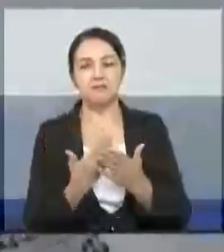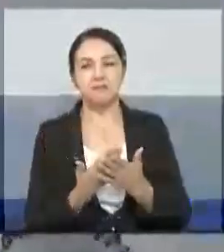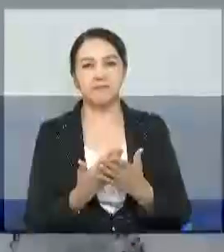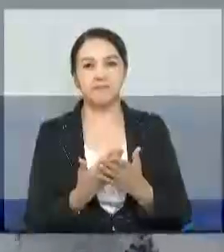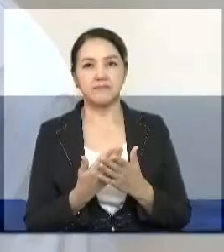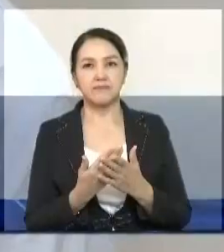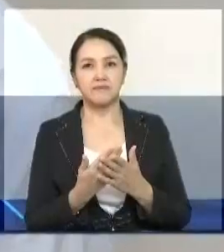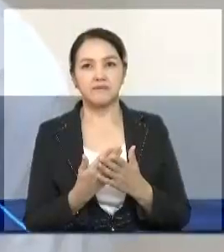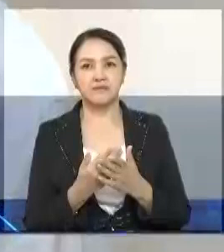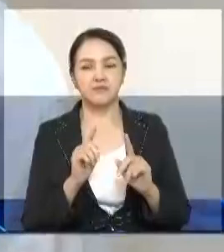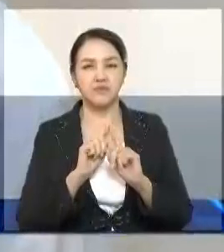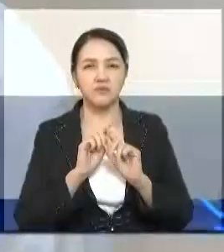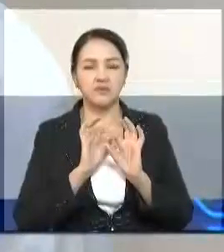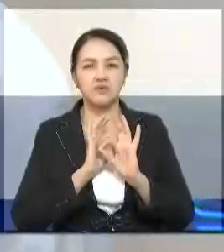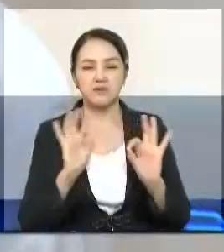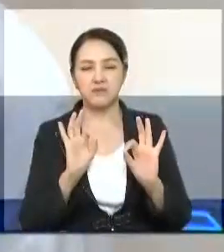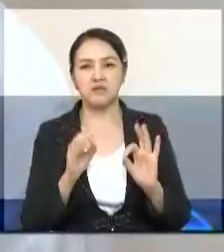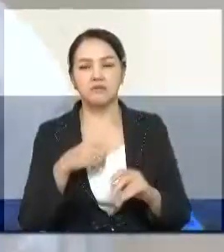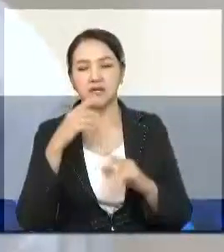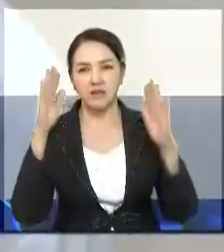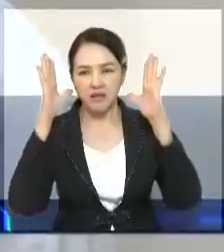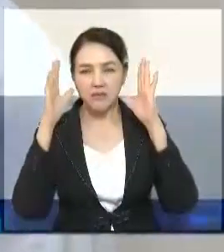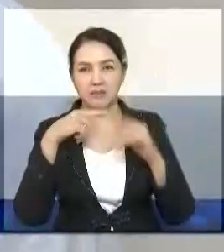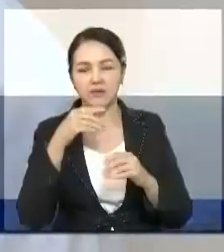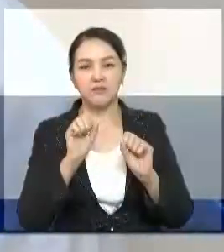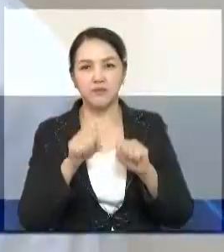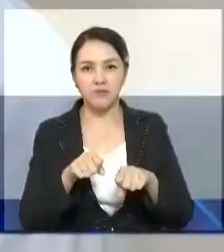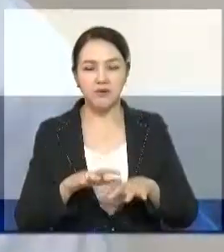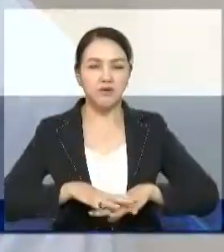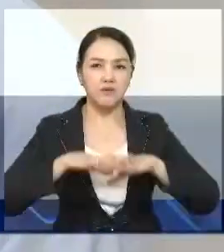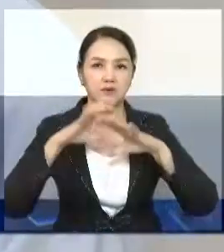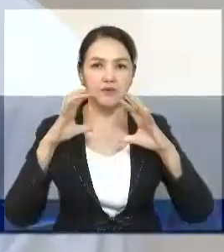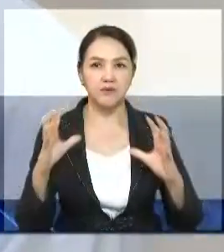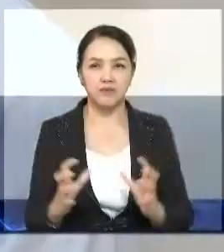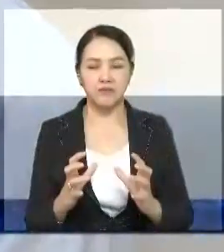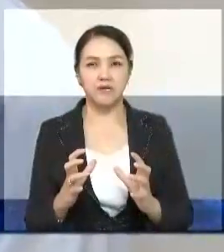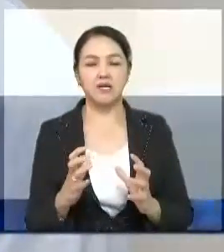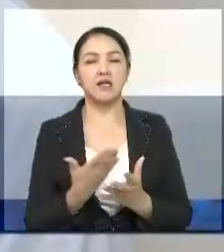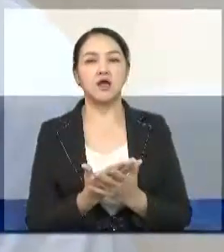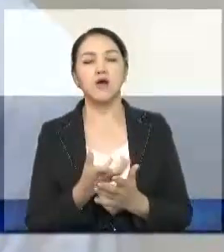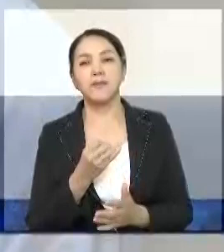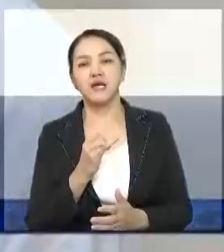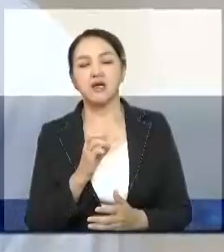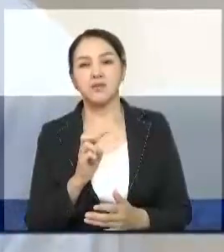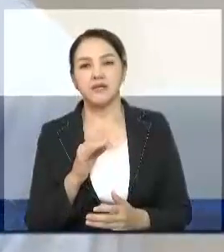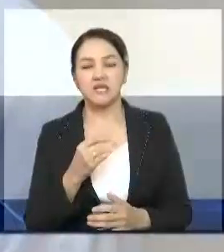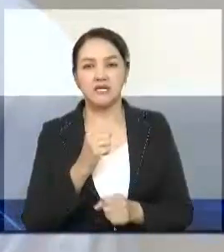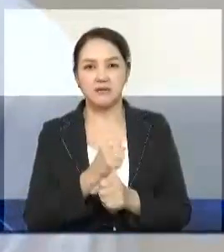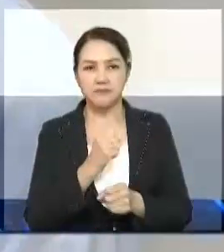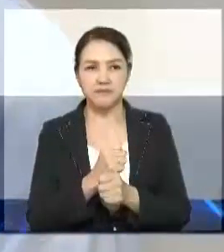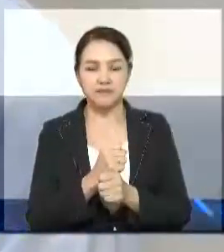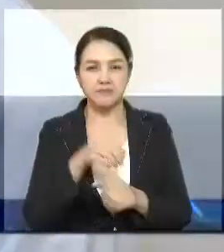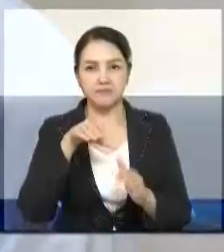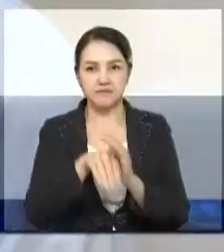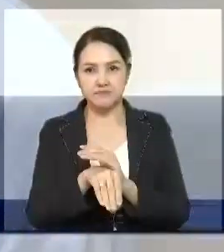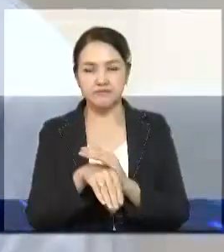керемет мешіт деп айтуға болады, өйткені осындай үлкен фундаментальный жаңа жасалған, оның